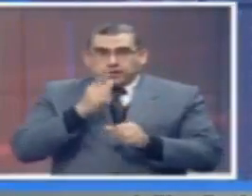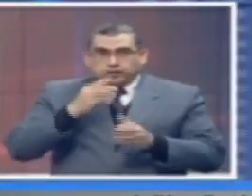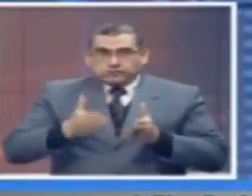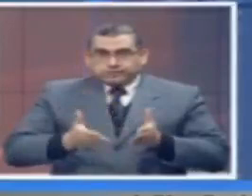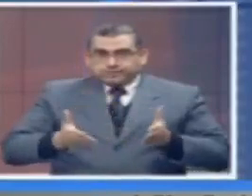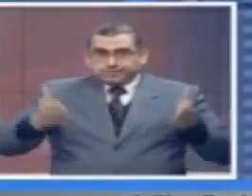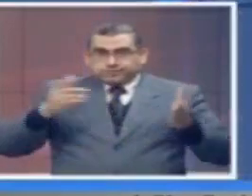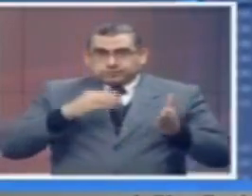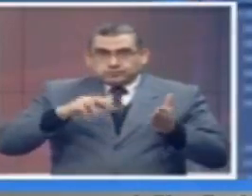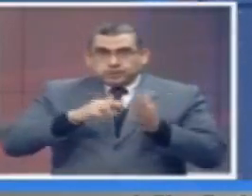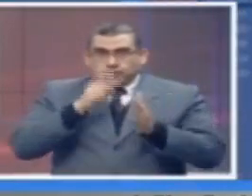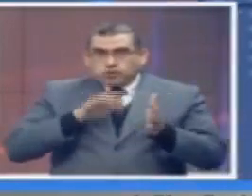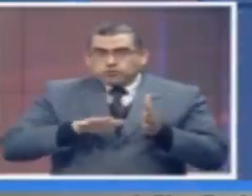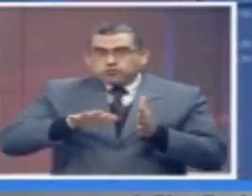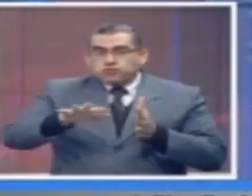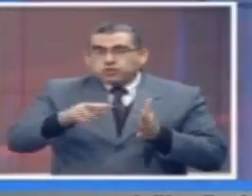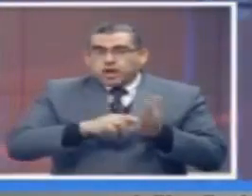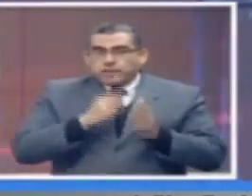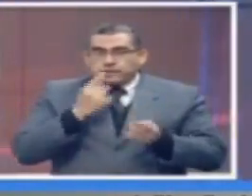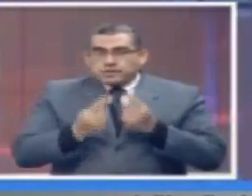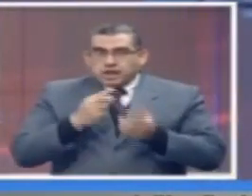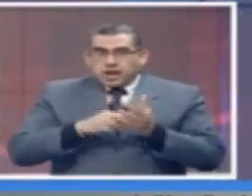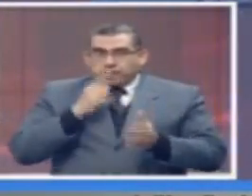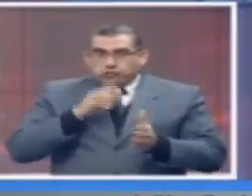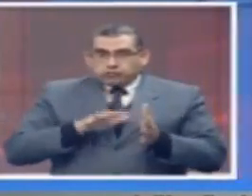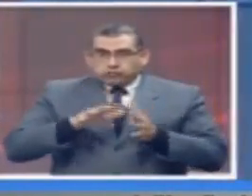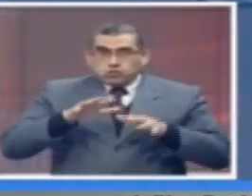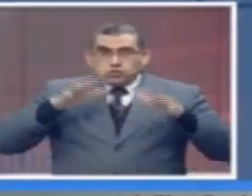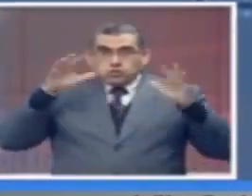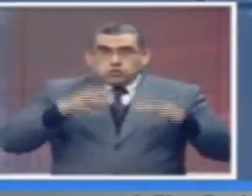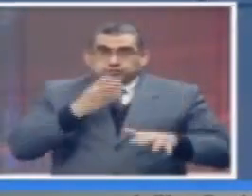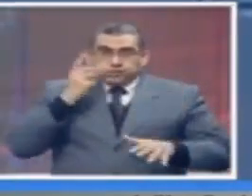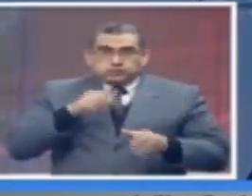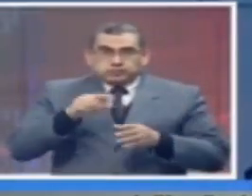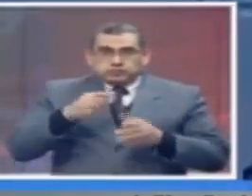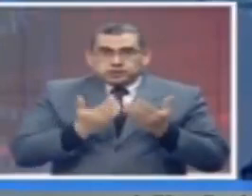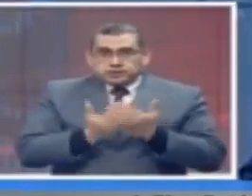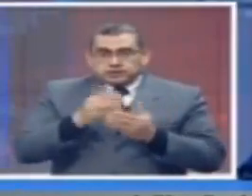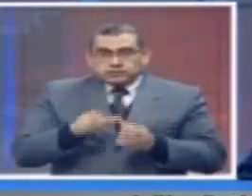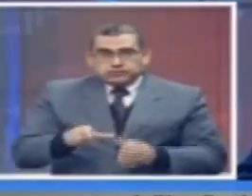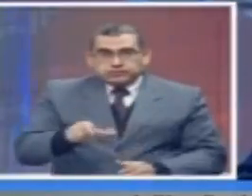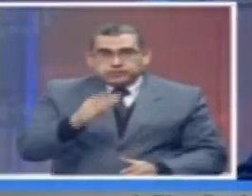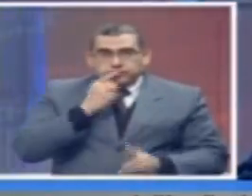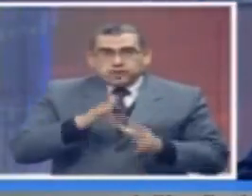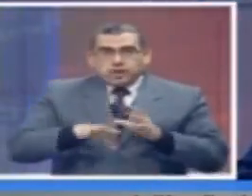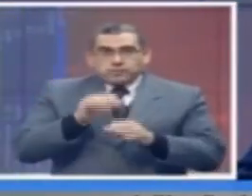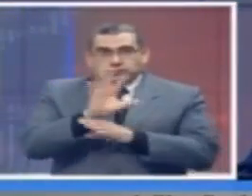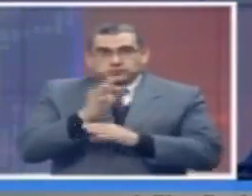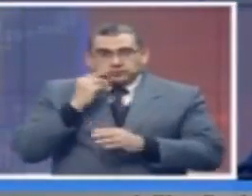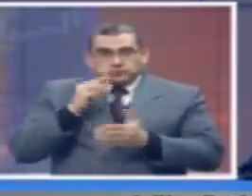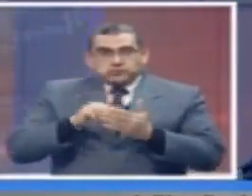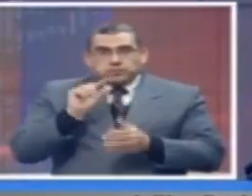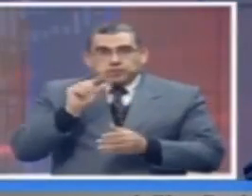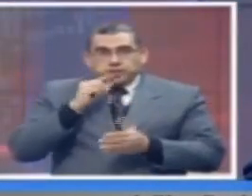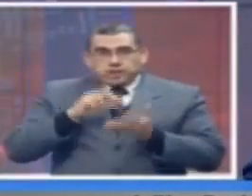لمتابعة إجراءات تغيير منظومة الري من ري الغمر إلى الري الحديث عن طريق مجموعة من